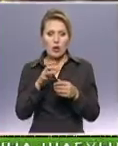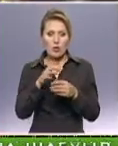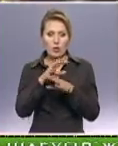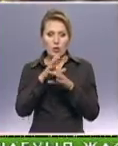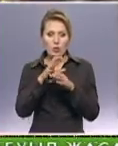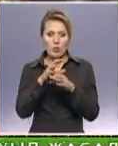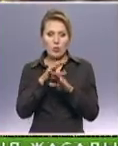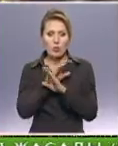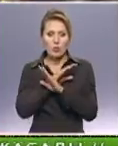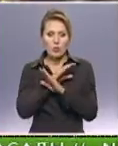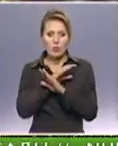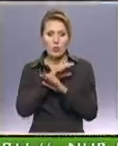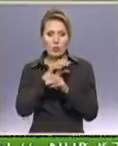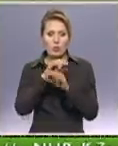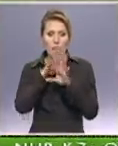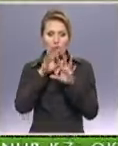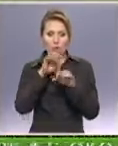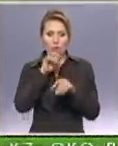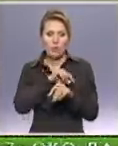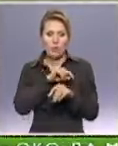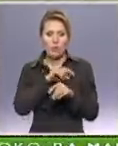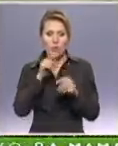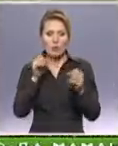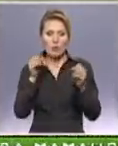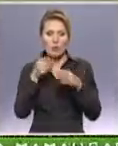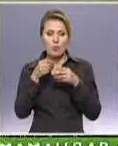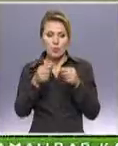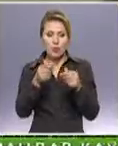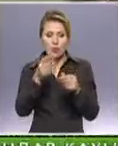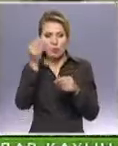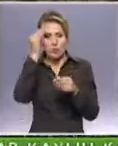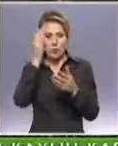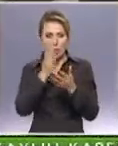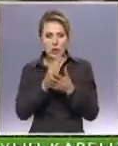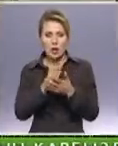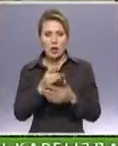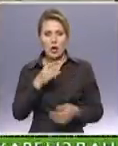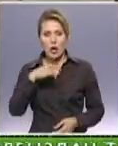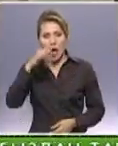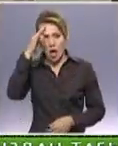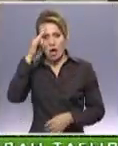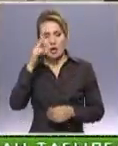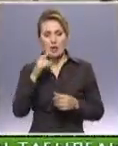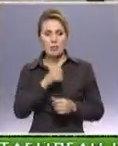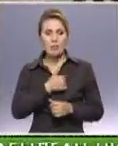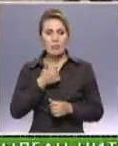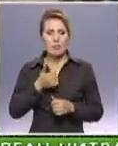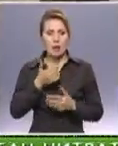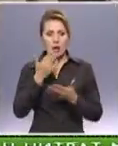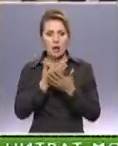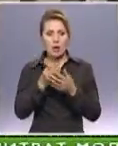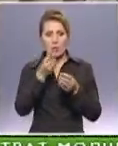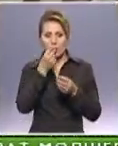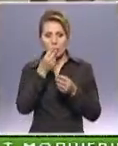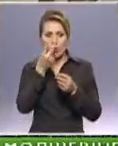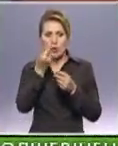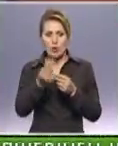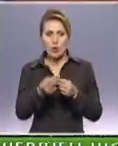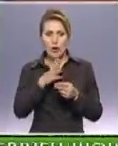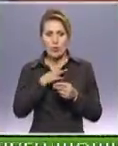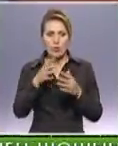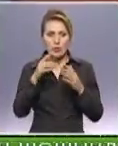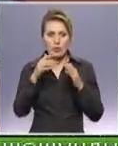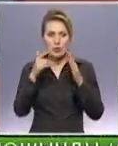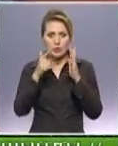бір қасиеті деп ойлаймын. Қызғу, теңгелу сынды ат ойындары қазақтың мақтанышы. Астың екінші күніндегі 7 көлік тігілген